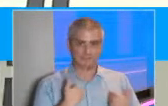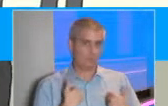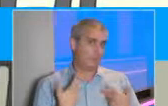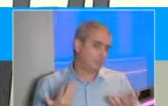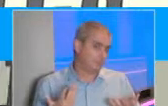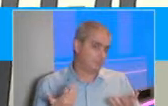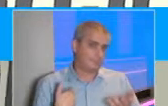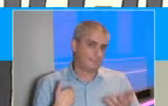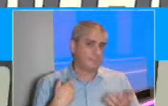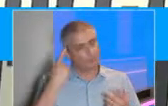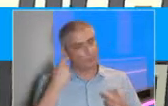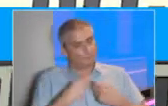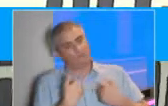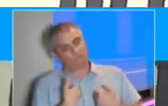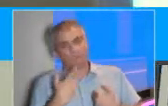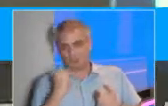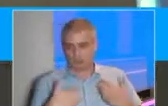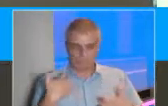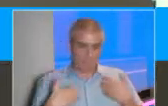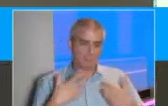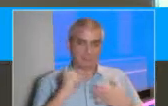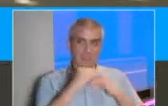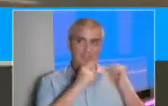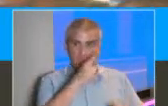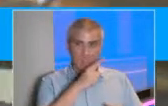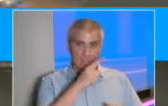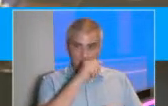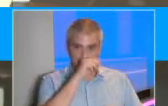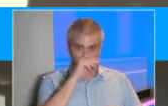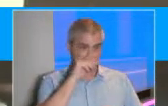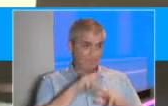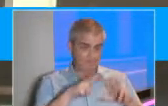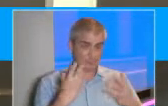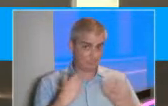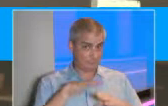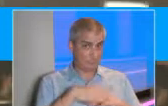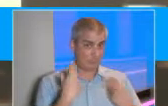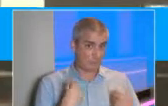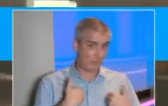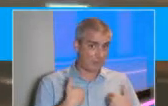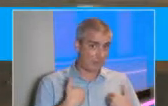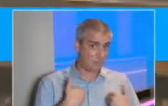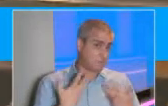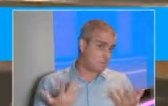כאלה פרובינציאליים, יש כעס רב על החיזבאללה, האם המצב הזה עשוי להשפיע גם לישראל?